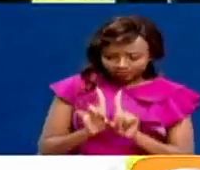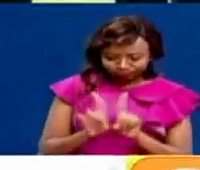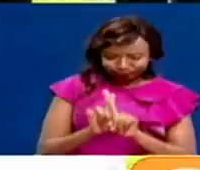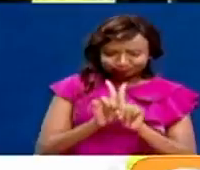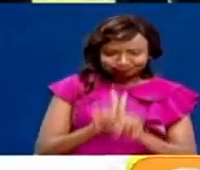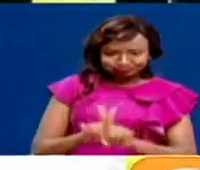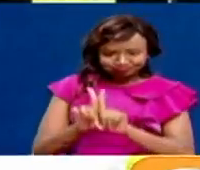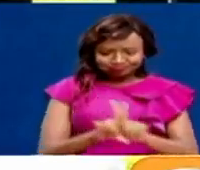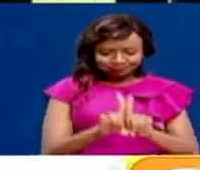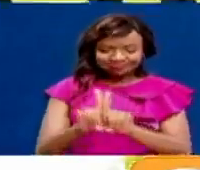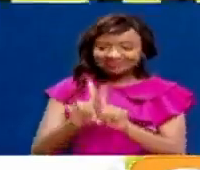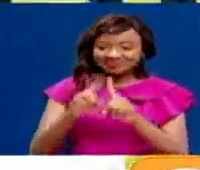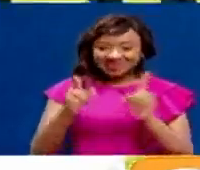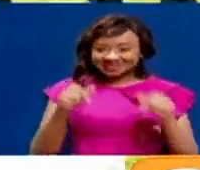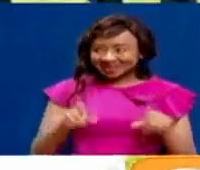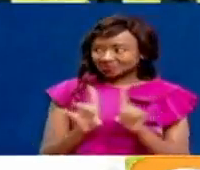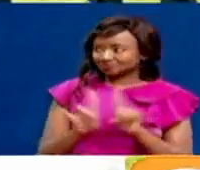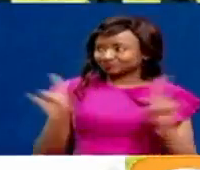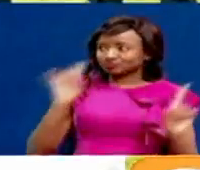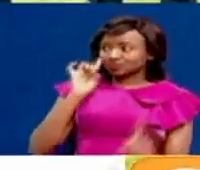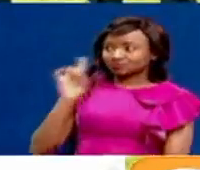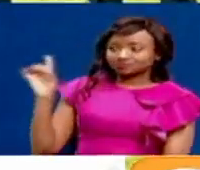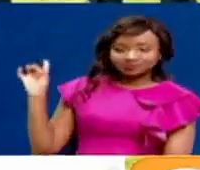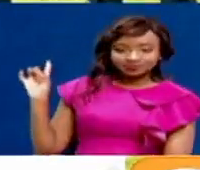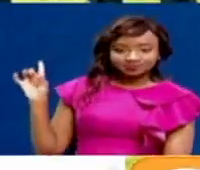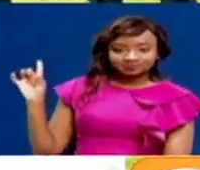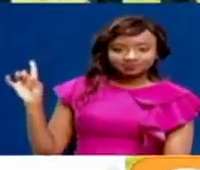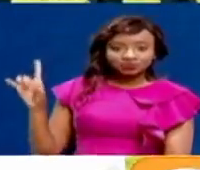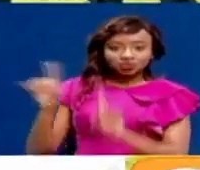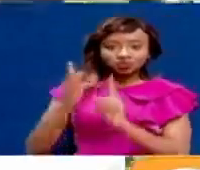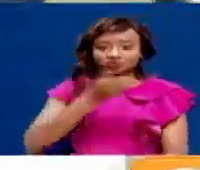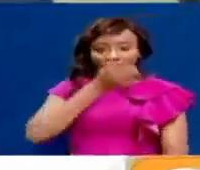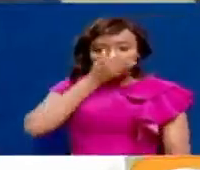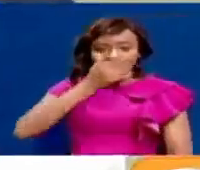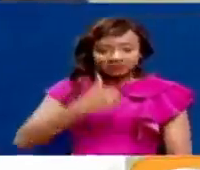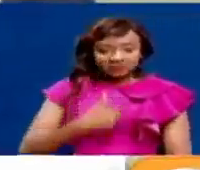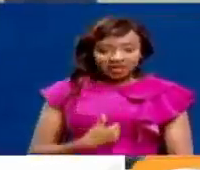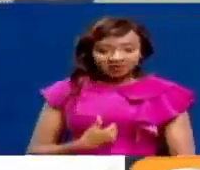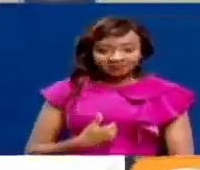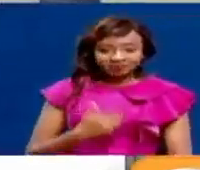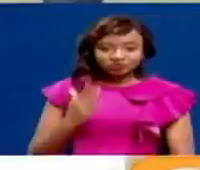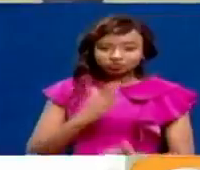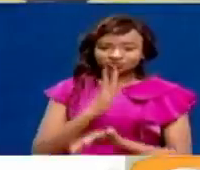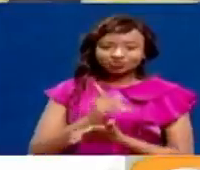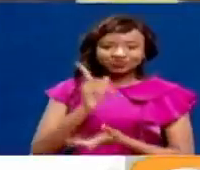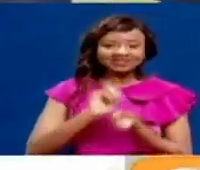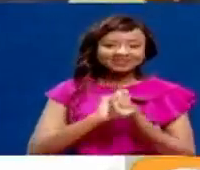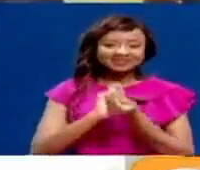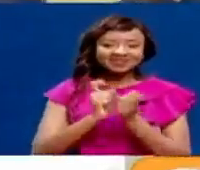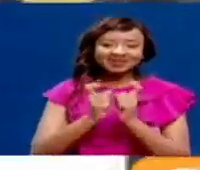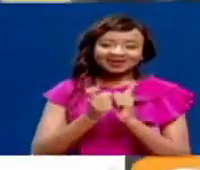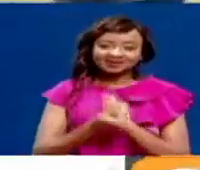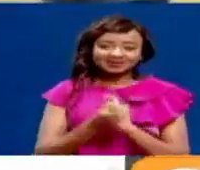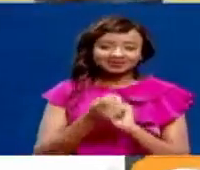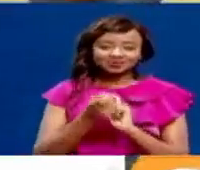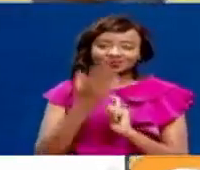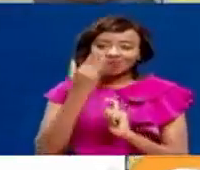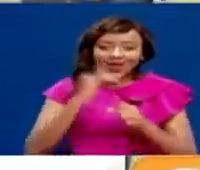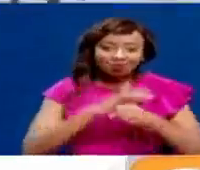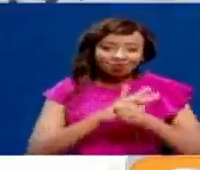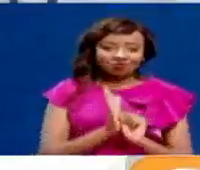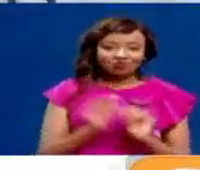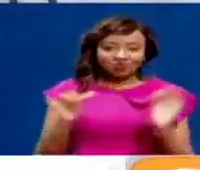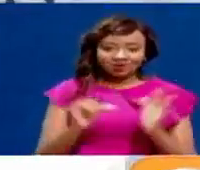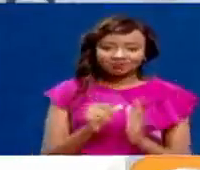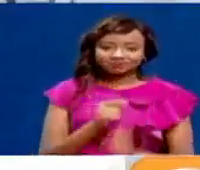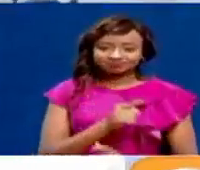gwaride wakionekana kukaa umbali huku wamevalia maski. Haya yakiwa tu ni mabadiliko yaliyoletwa na janga la